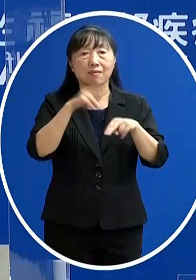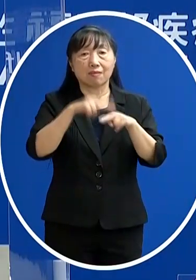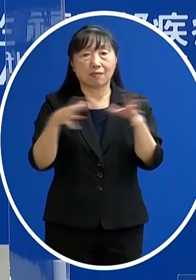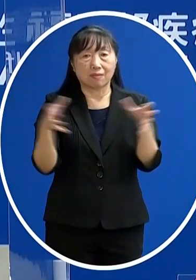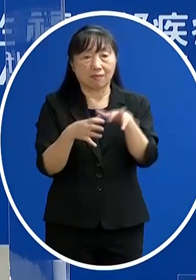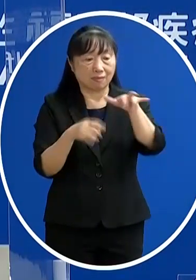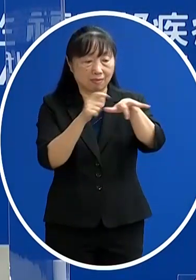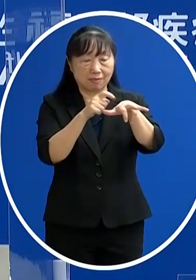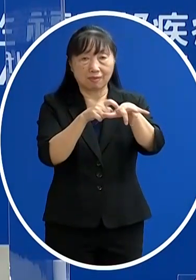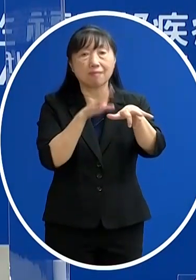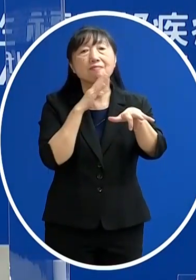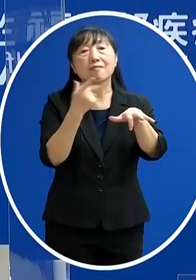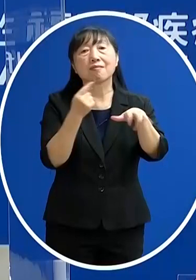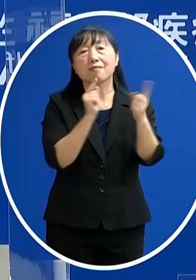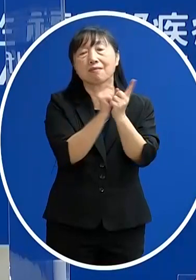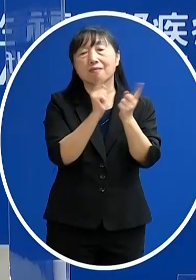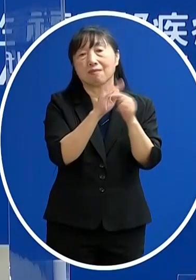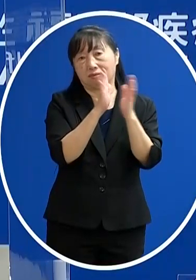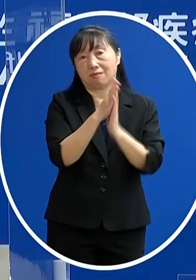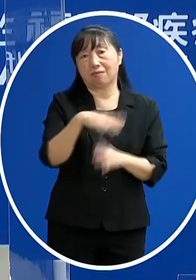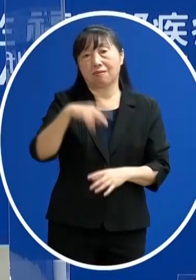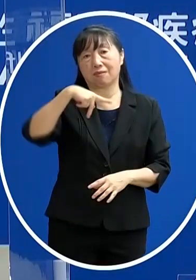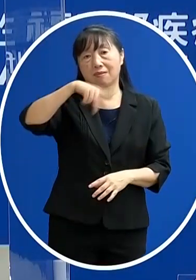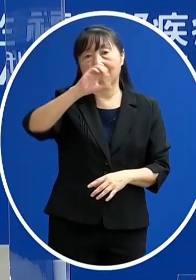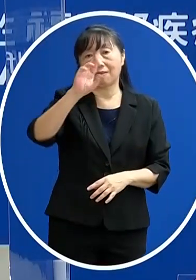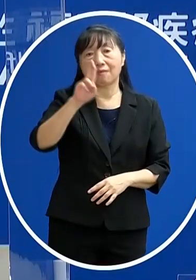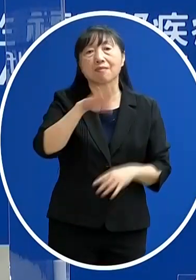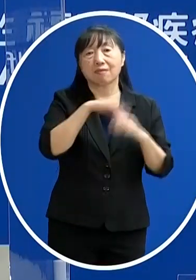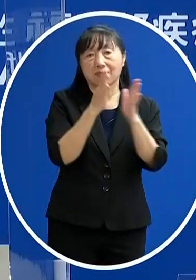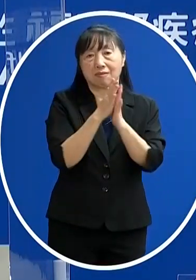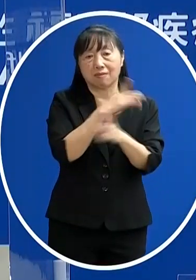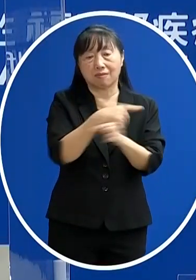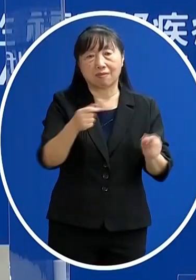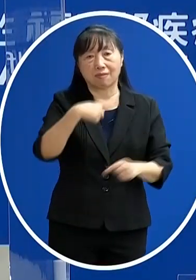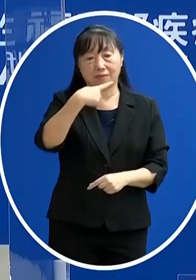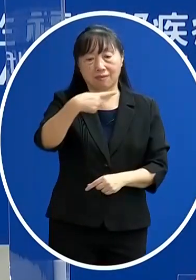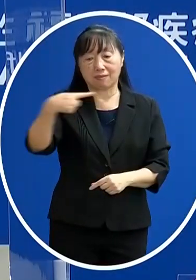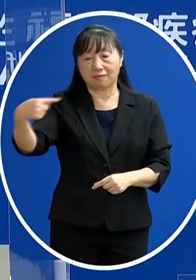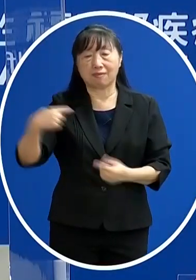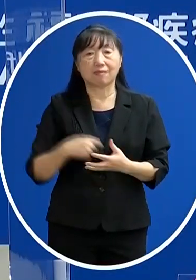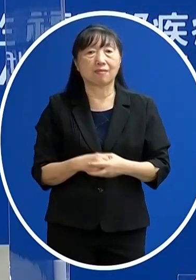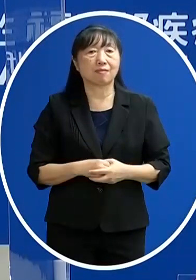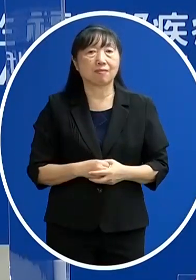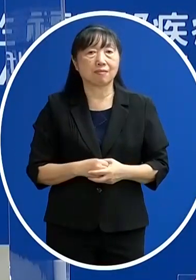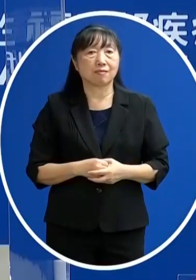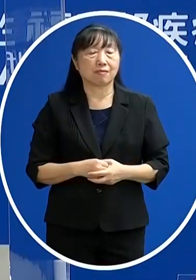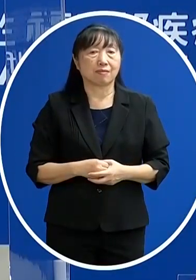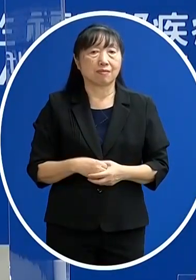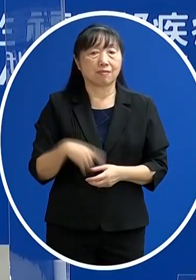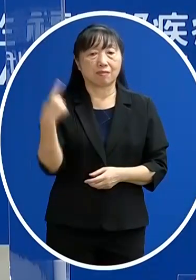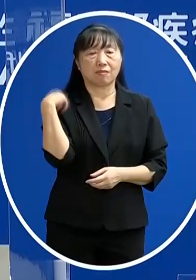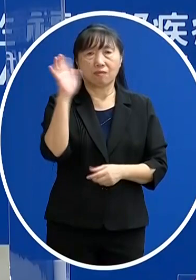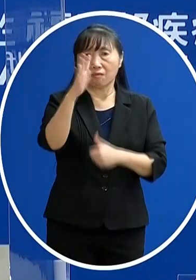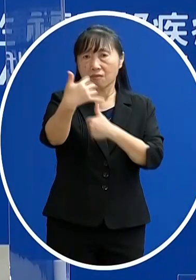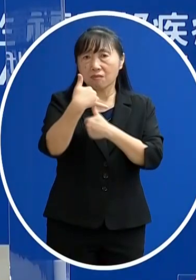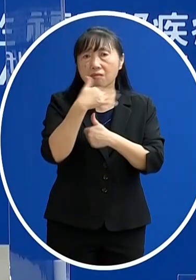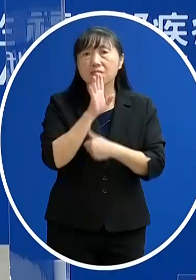者 PCR 现在目前都是阴性的。那好，当然昨天在问有